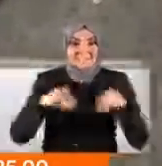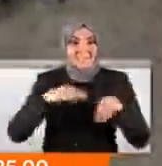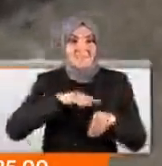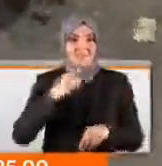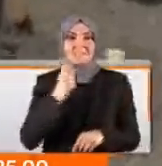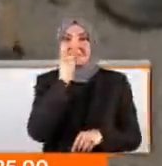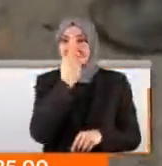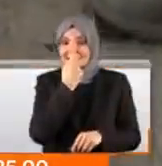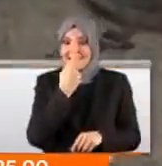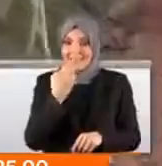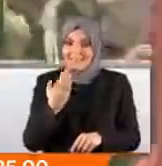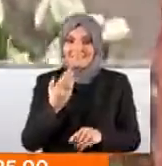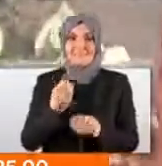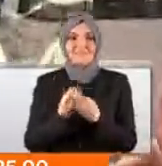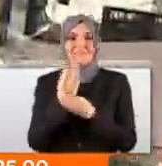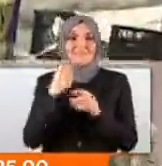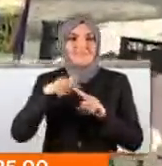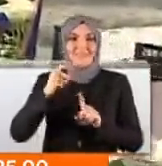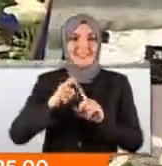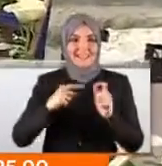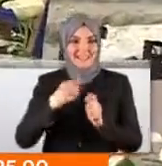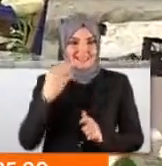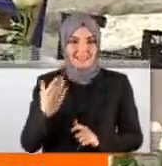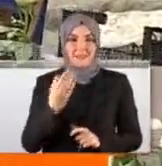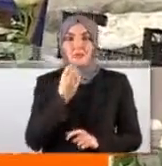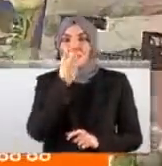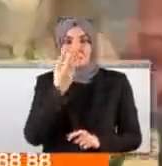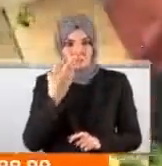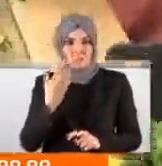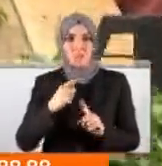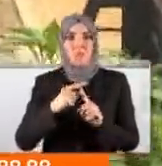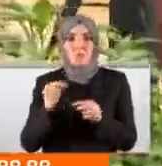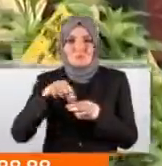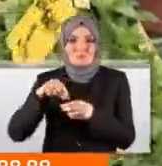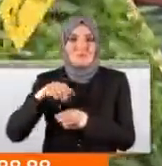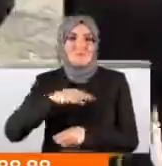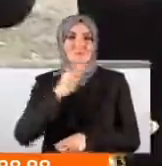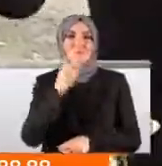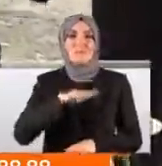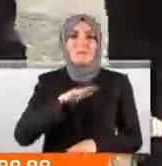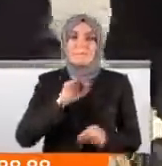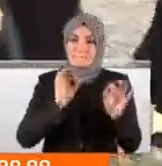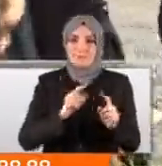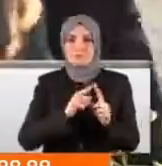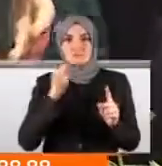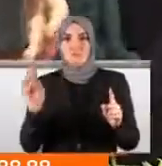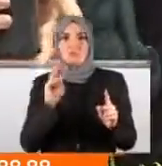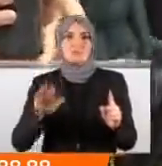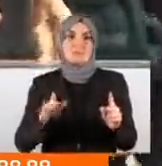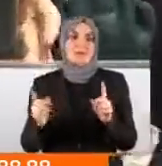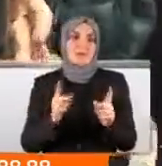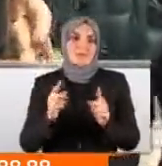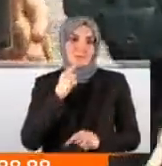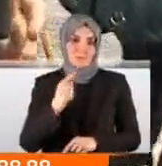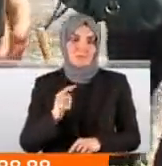içine salatalıkları Vallahi hepsi var Gül Var tohumlardan var 3 liradan başlıyor 30 liraya kadar gidiyor Efendim Anneler Günü olduğu için